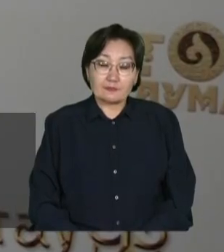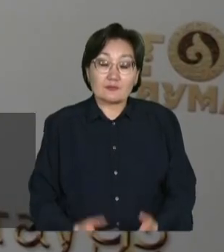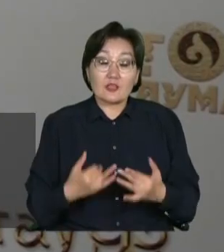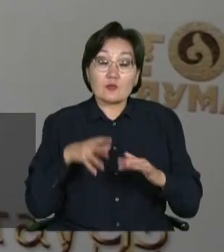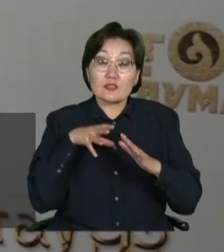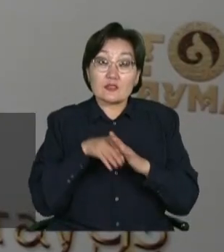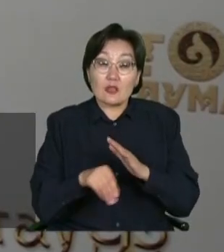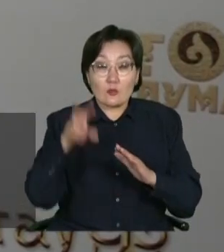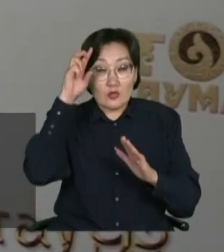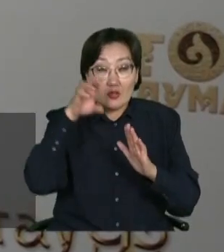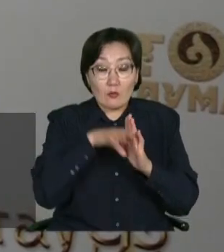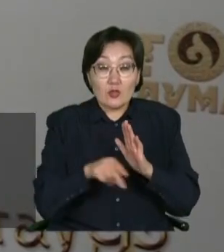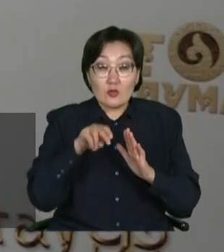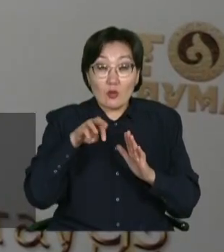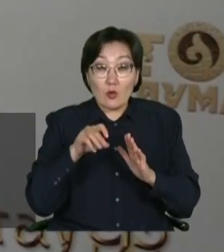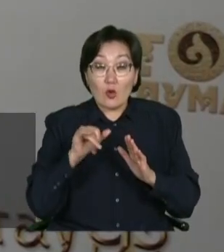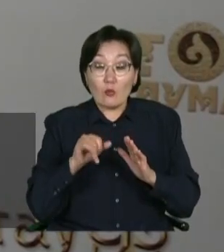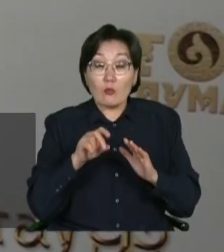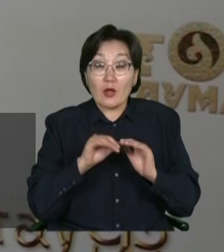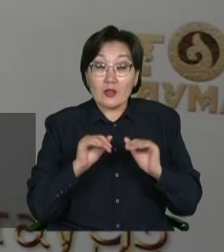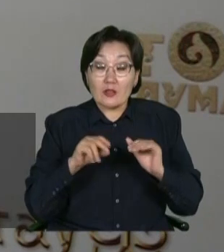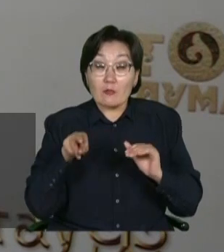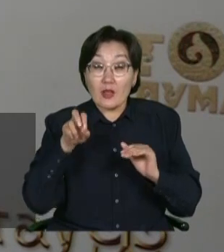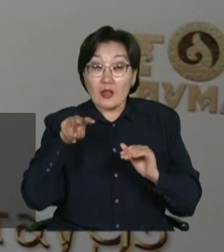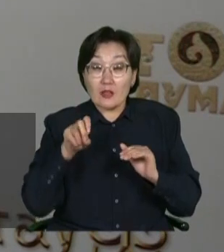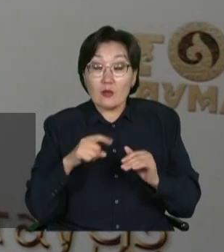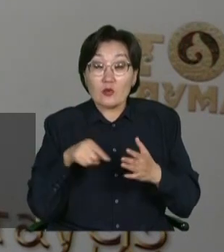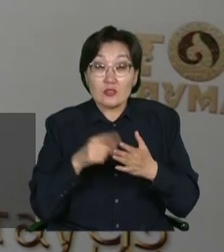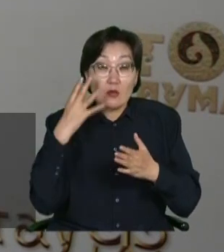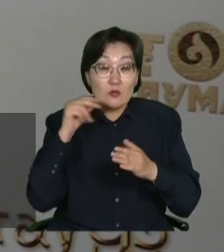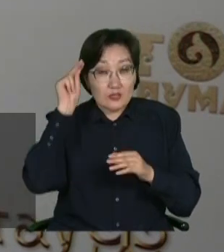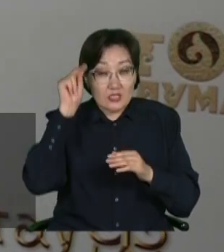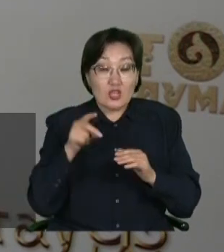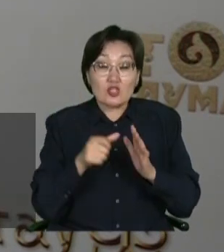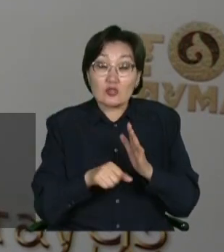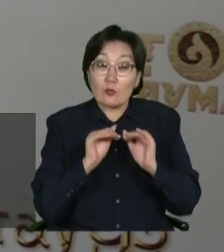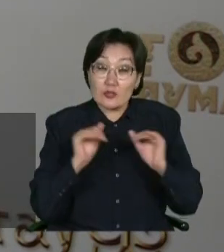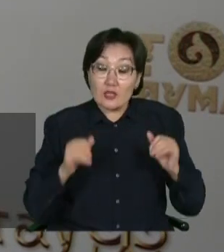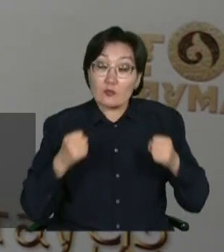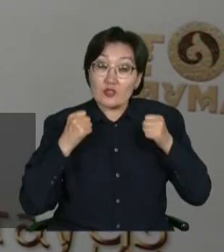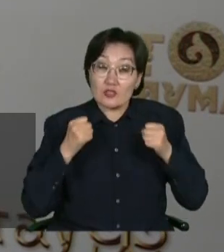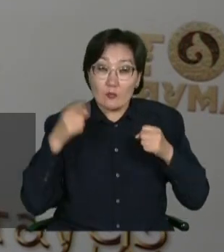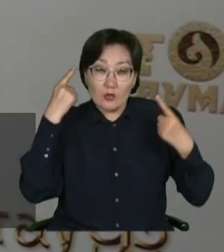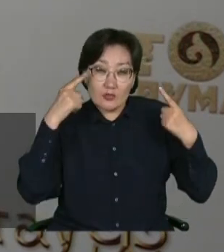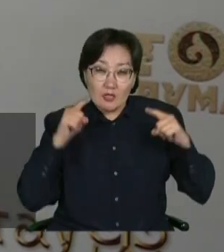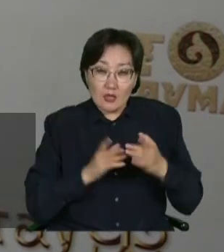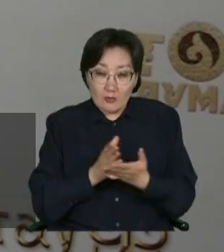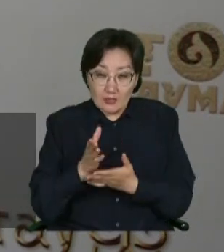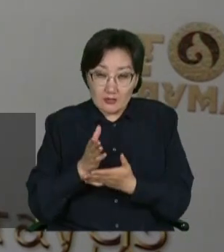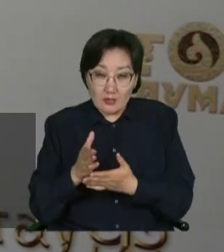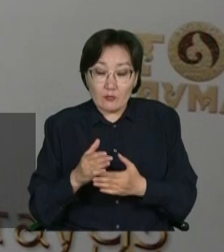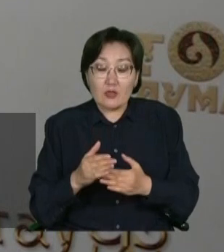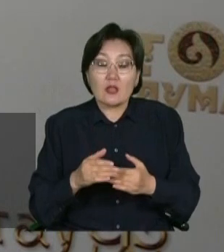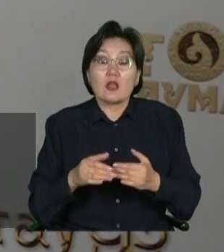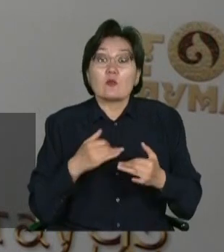В рамках госпрограммы «Даму Бала» в городе Алматы в двух филиалах обучается более 600 детей в спортивных и творческих направлениях.